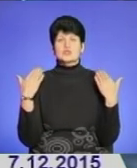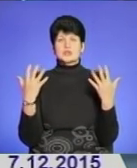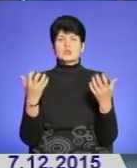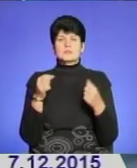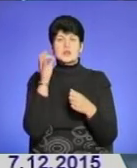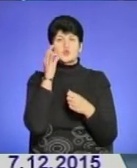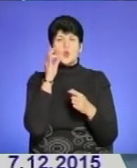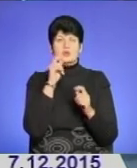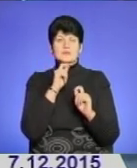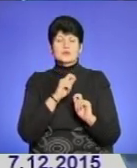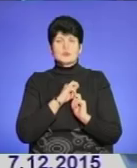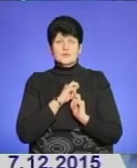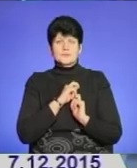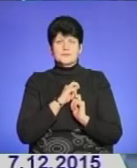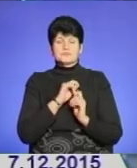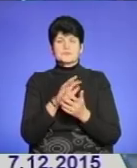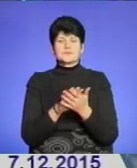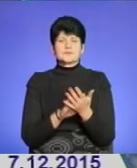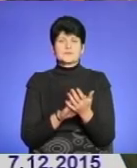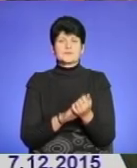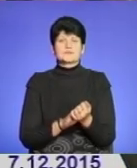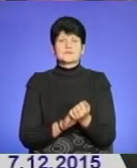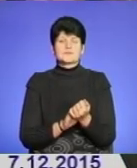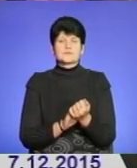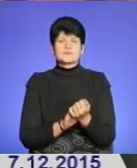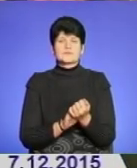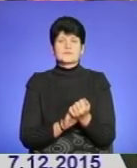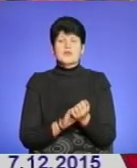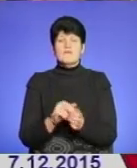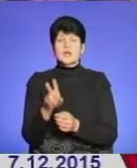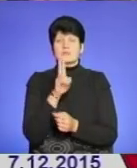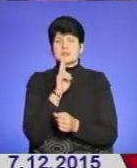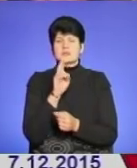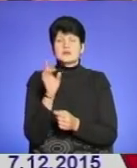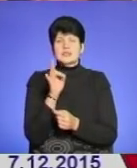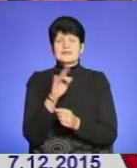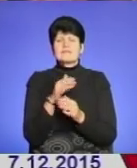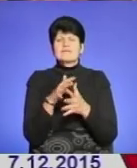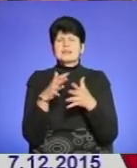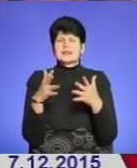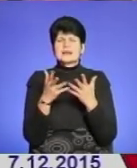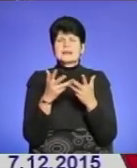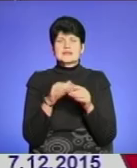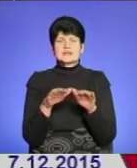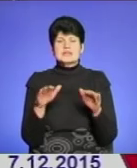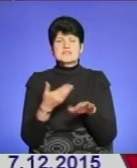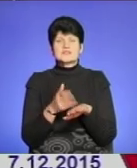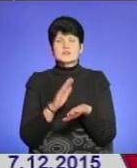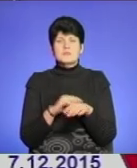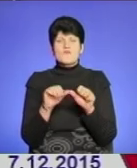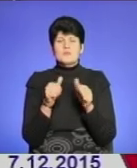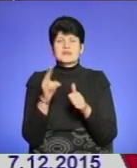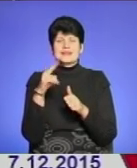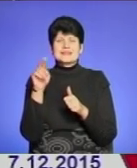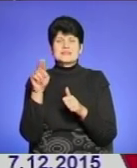солодкі подарунки. На місці була наша знімальна група. На Кременеччині велика кількість дітей із важкими формами ДЦП. Однак тут